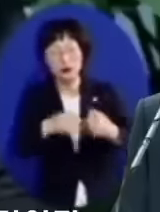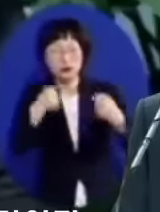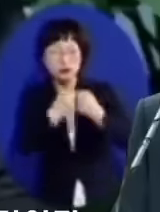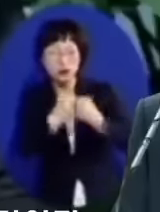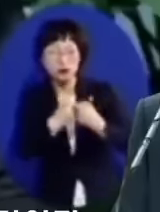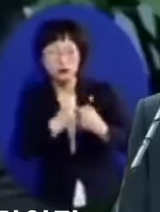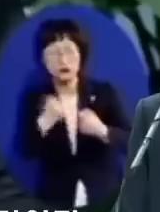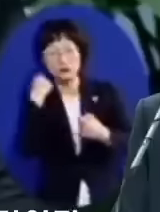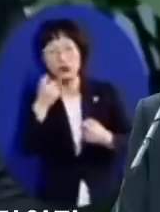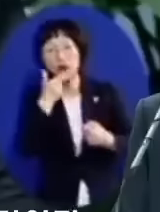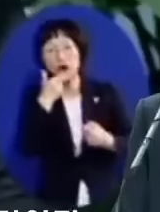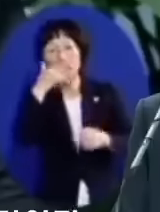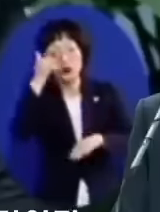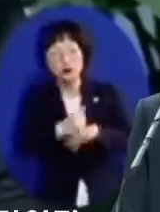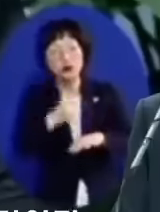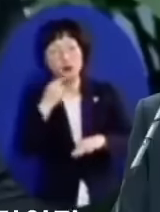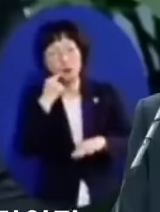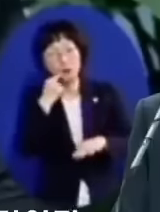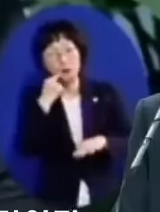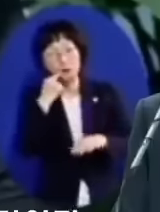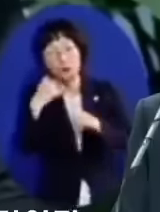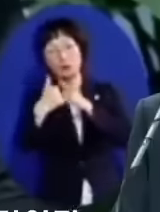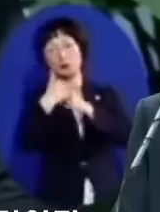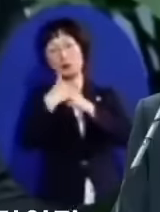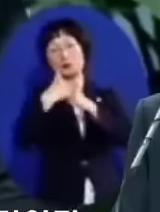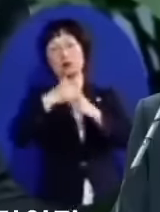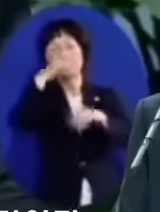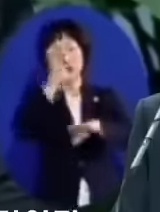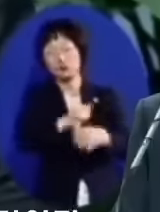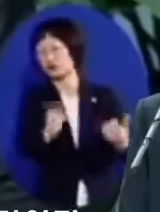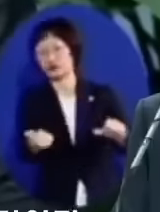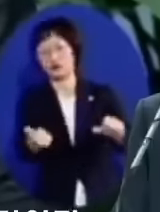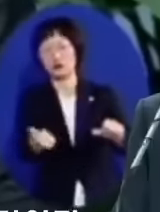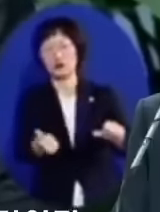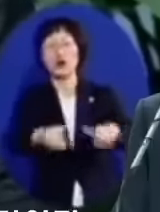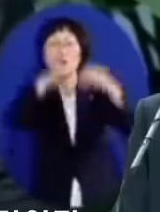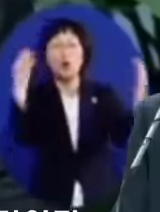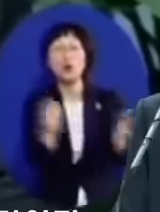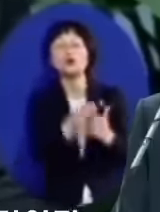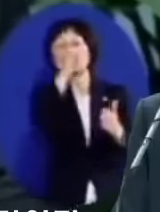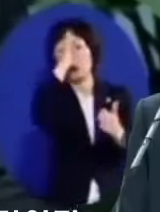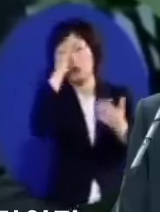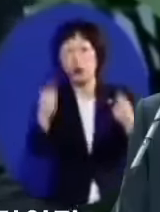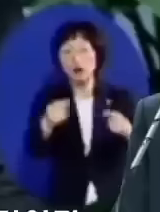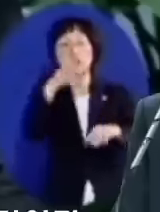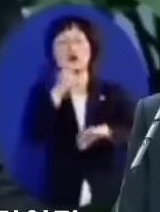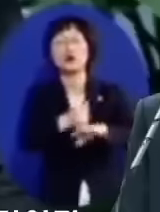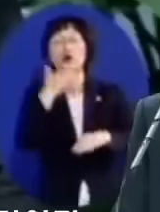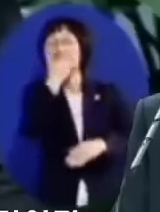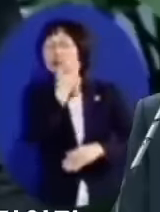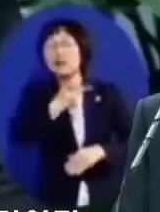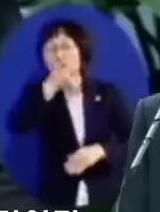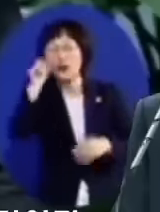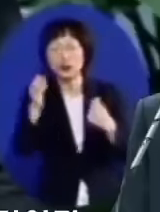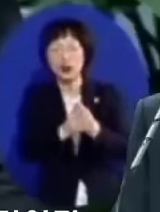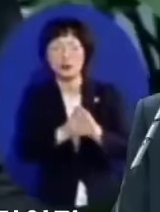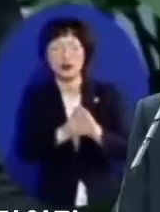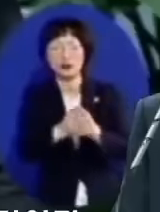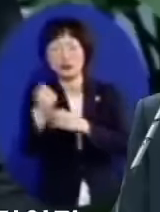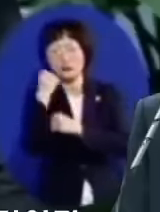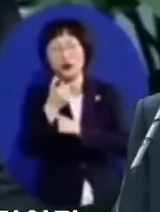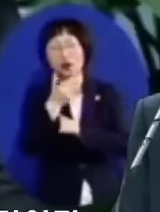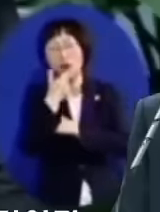암의 균에 공격하려 죽지요. 모든 병이 결국은 영양실조로 저항력을 잃어버리기